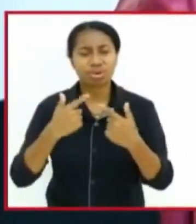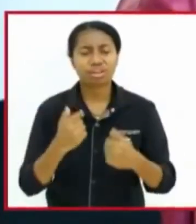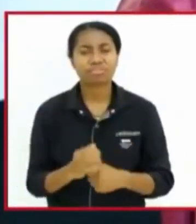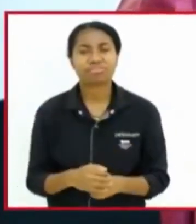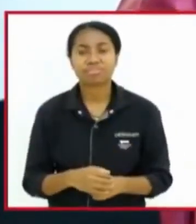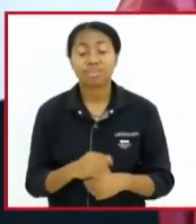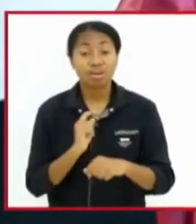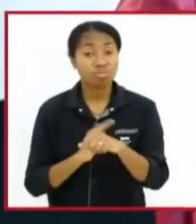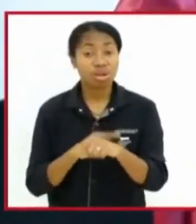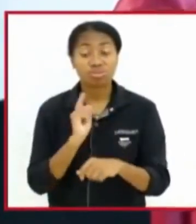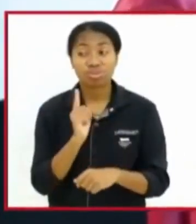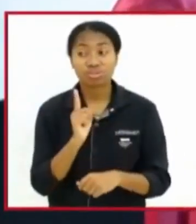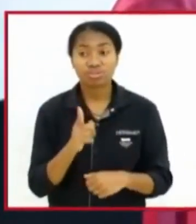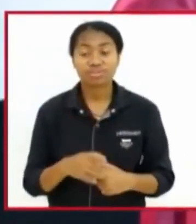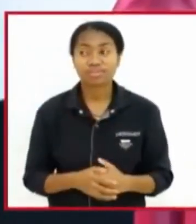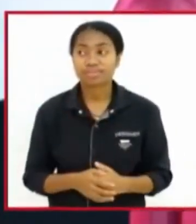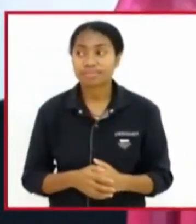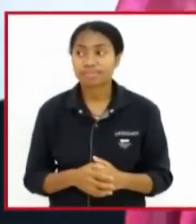waktu itu